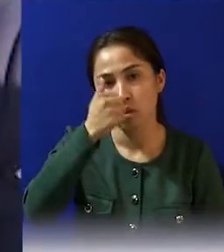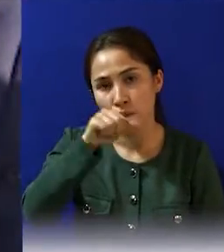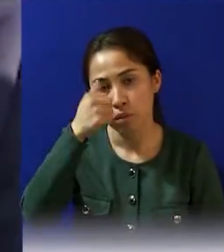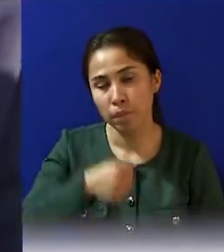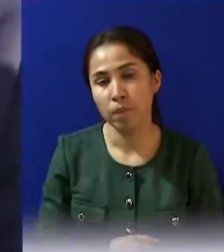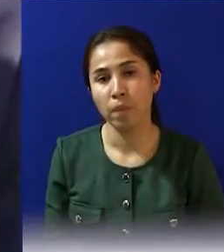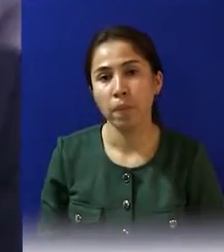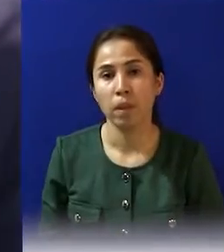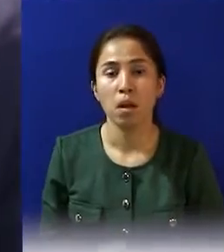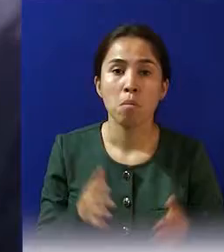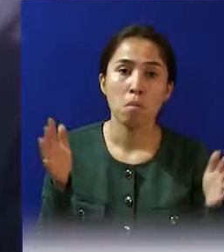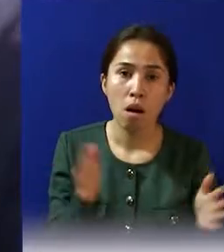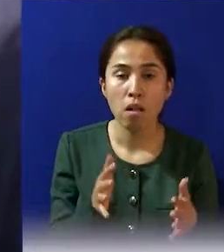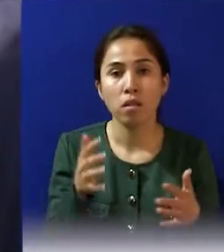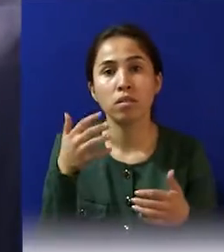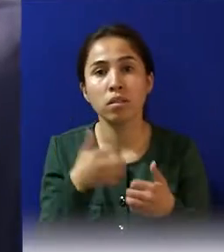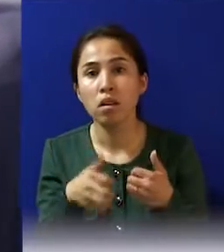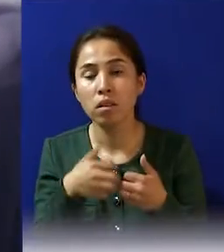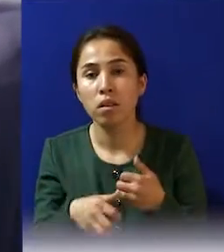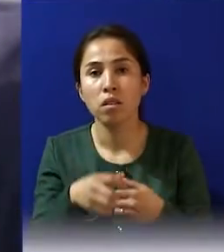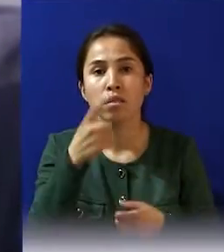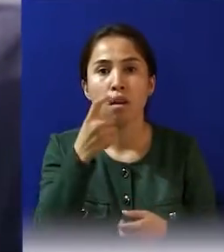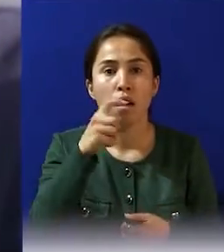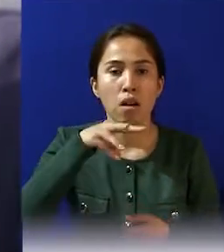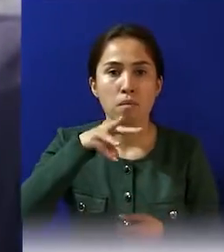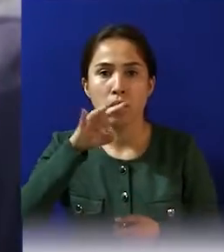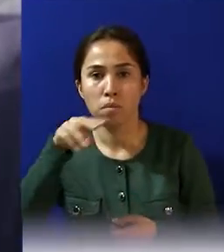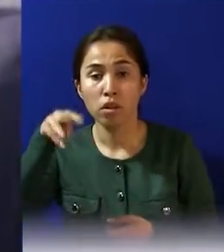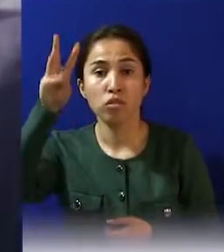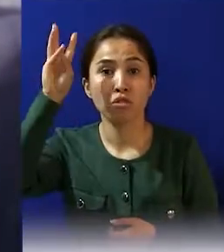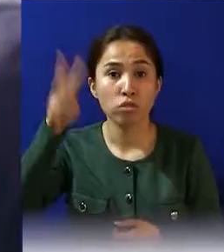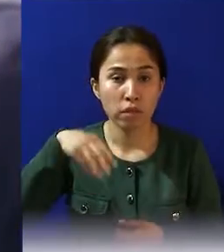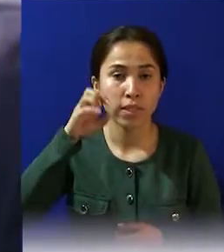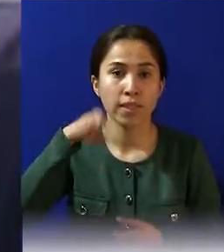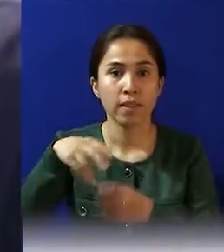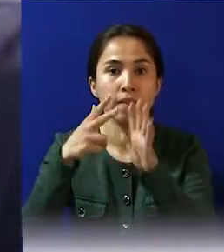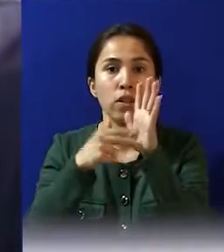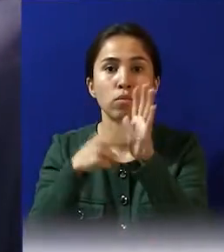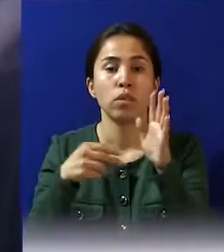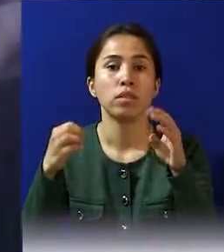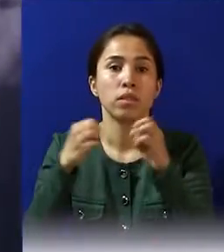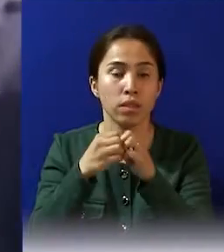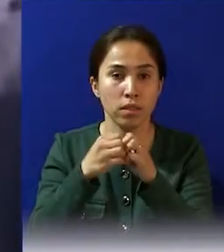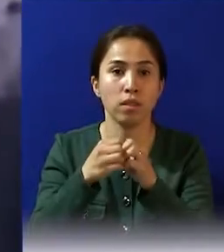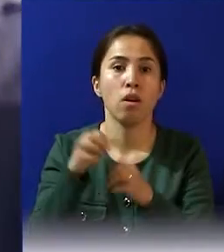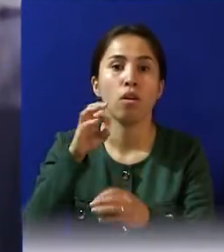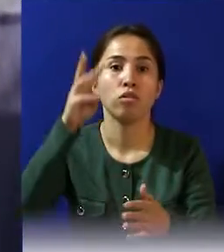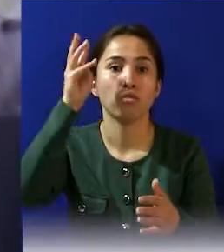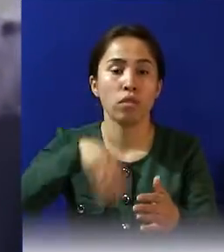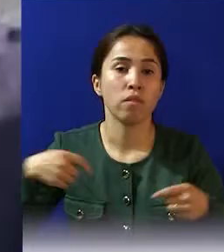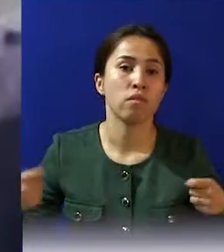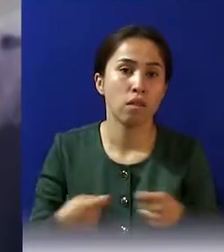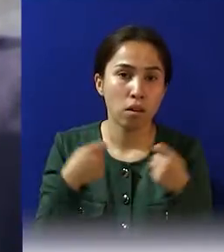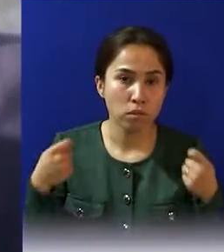на малых и средних предпринимателей в размере 100 МРП. Штраф, наложенный по статье 810 Кодекса об административных